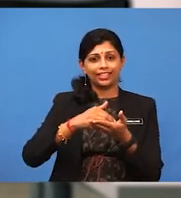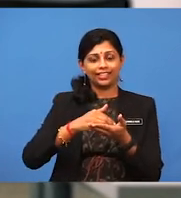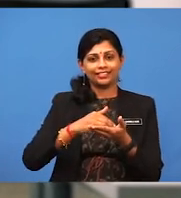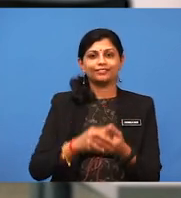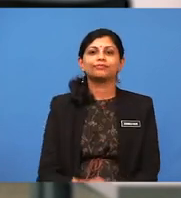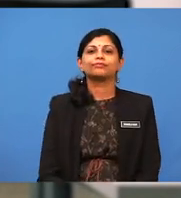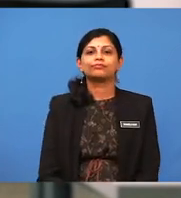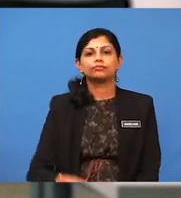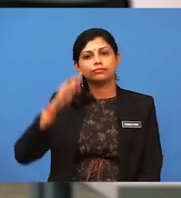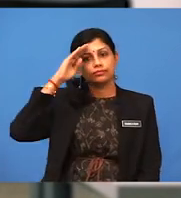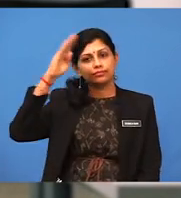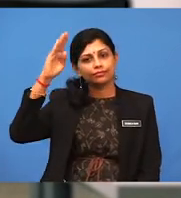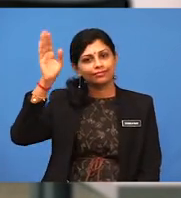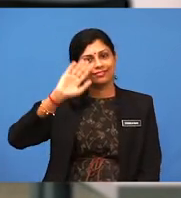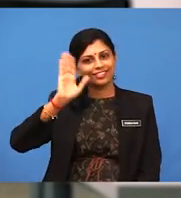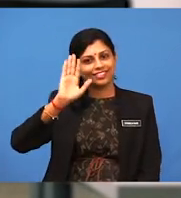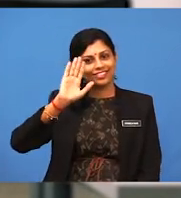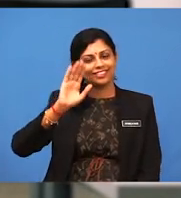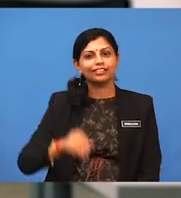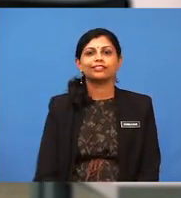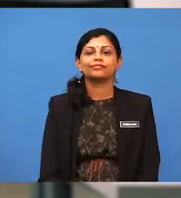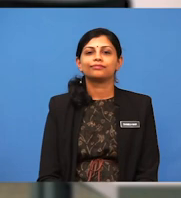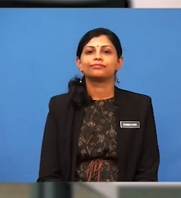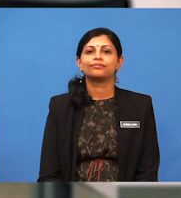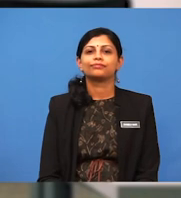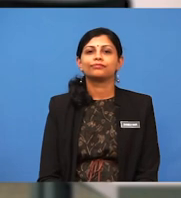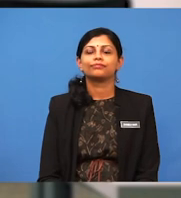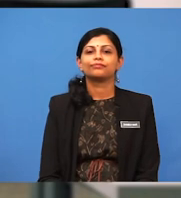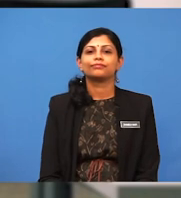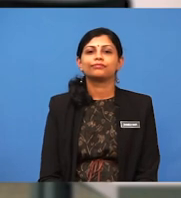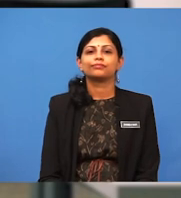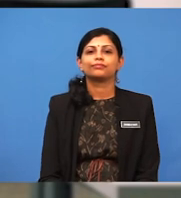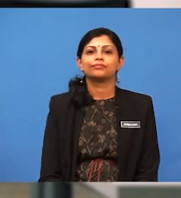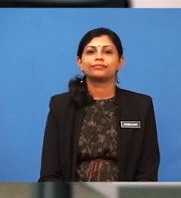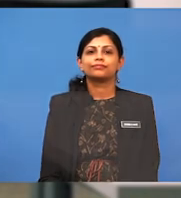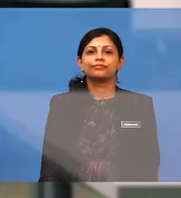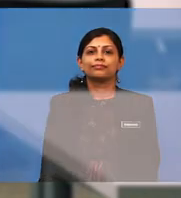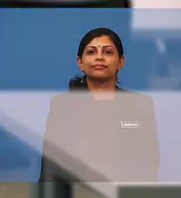lagi pada episod yang akan datang. Selamat maju jaya dan terima kasih.